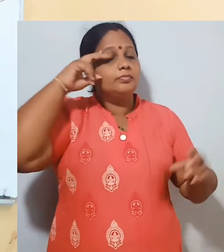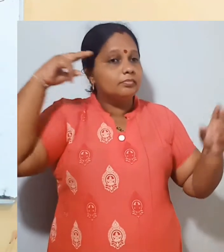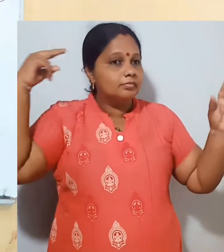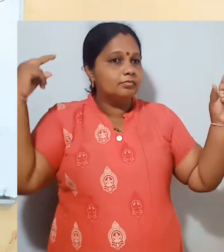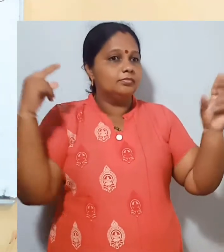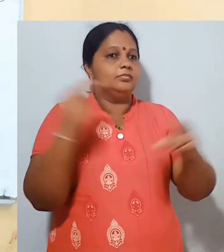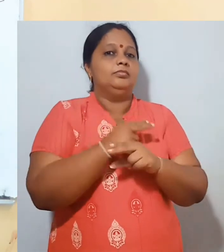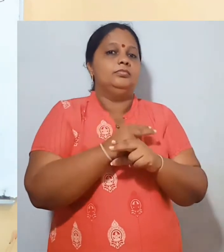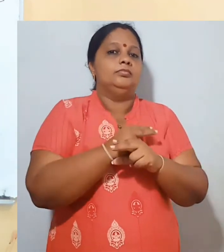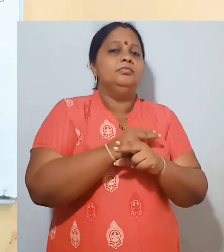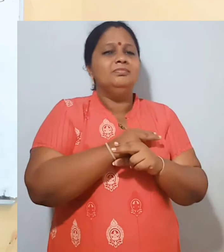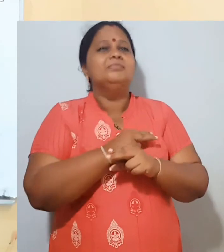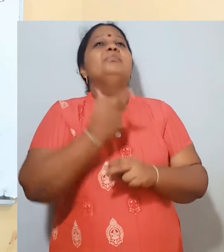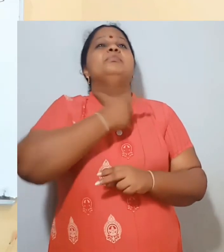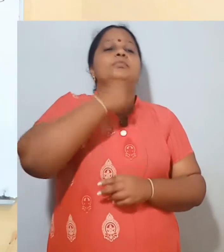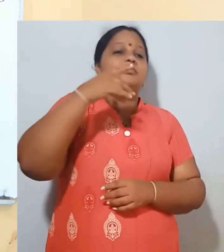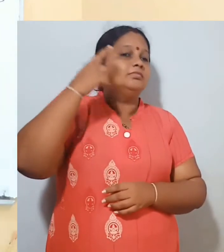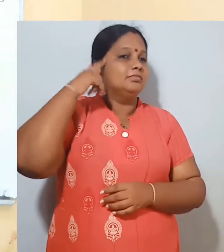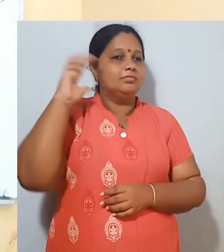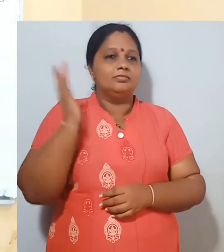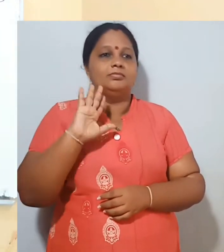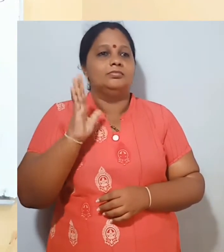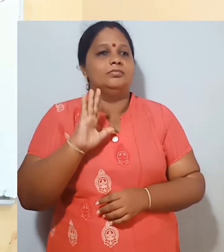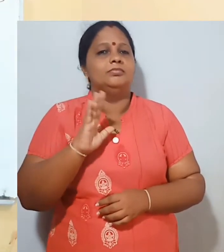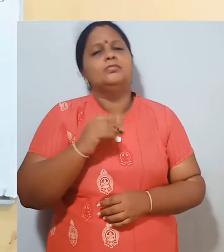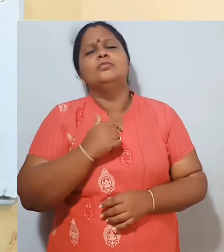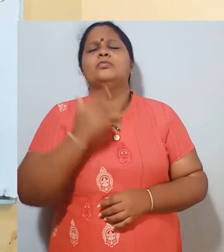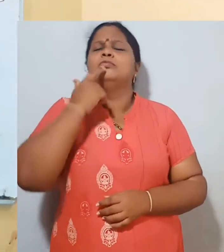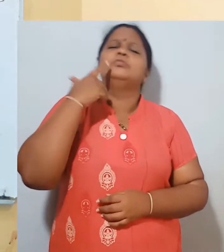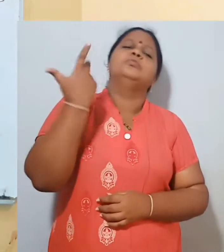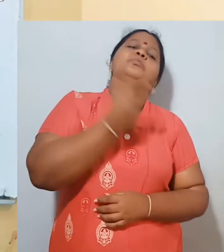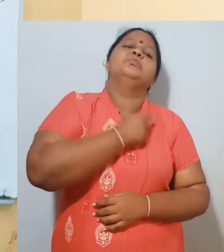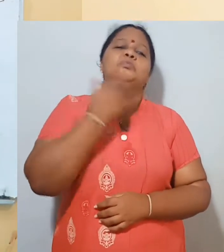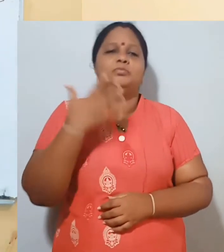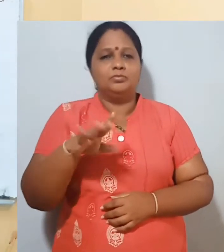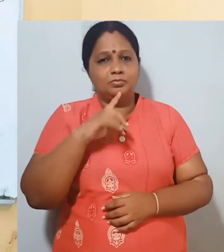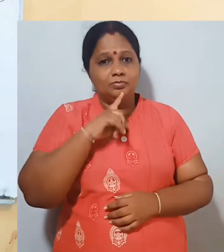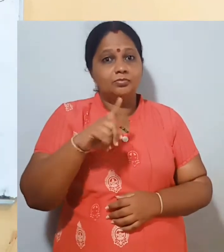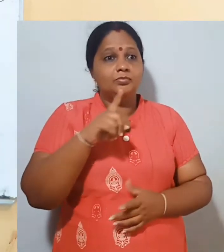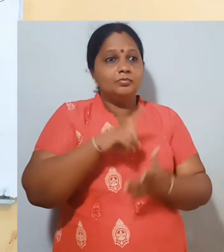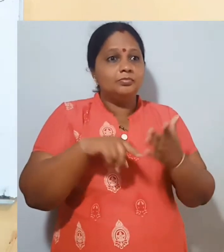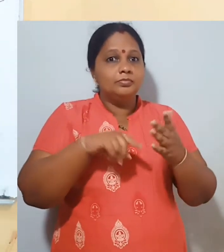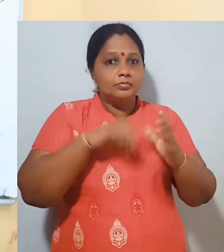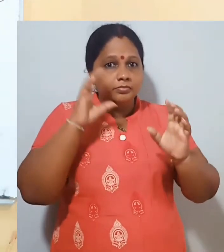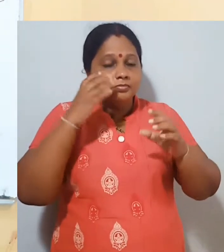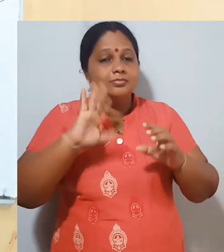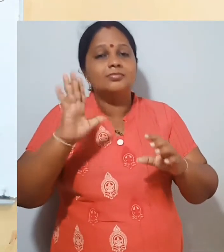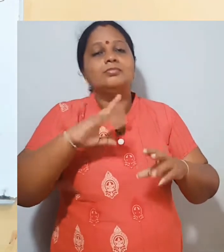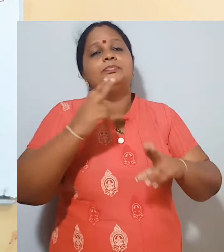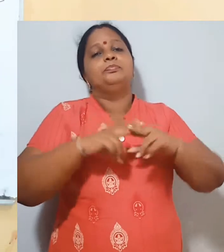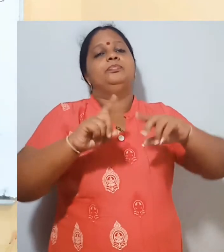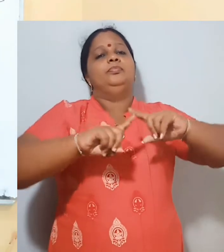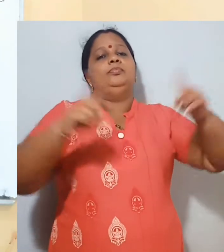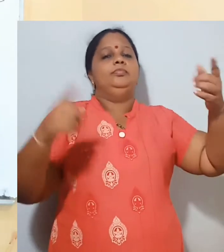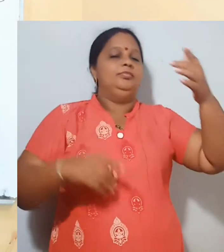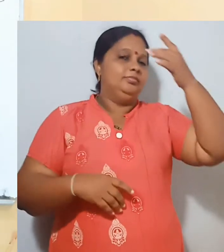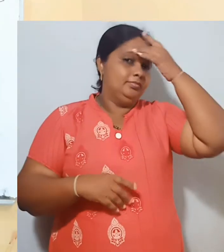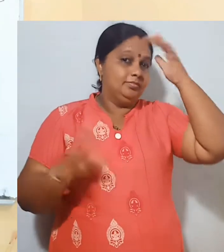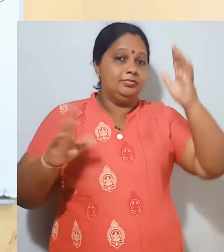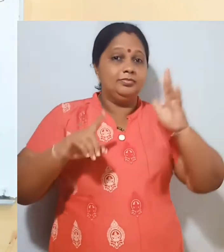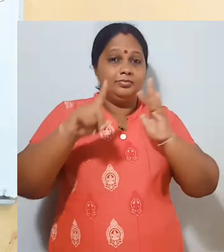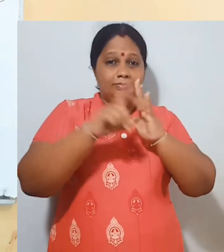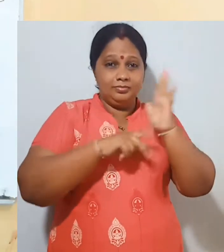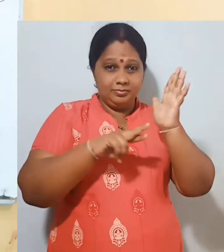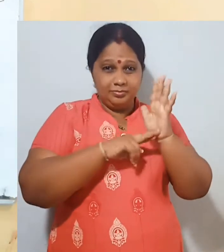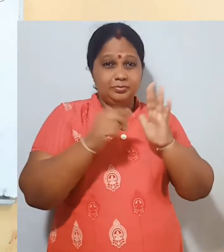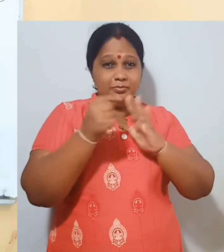பெரிய ஆபத்துக்குள்ளேயே மாட்டுப்பட்டிருக்கிறாங்க. ஊசி போட்டதான்னு கேட்டா ஓம் நாங்க போட்டிருக்கோம்னு சொல்லுவாங்க. பிறகு அதை ஆராய்ச்சி பார்த்தா அது ஏற்பூசியா இருக்கு. ஏற்பூசி எந்த